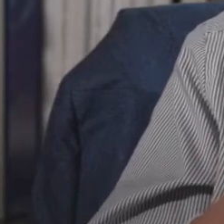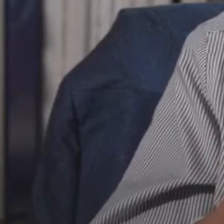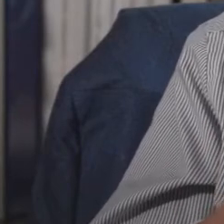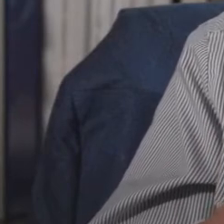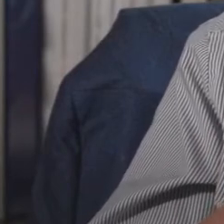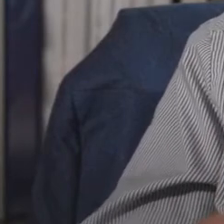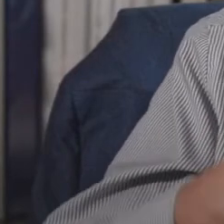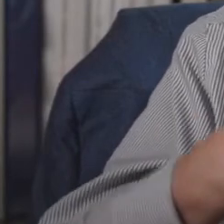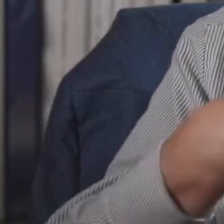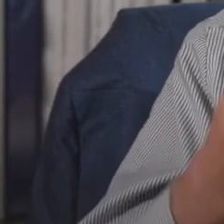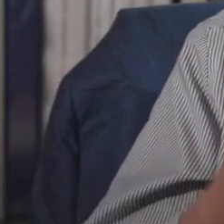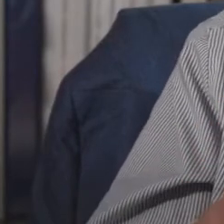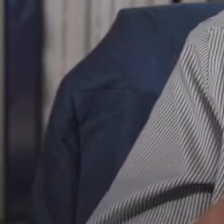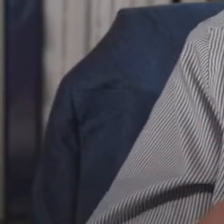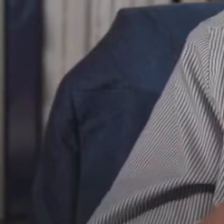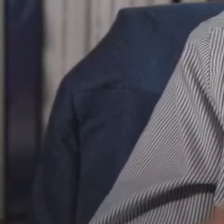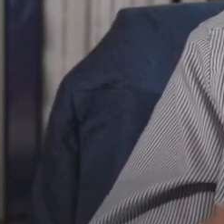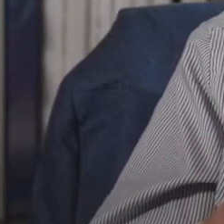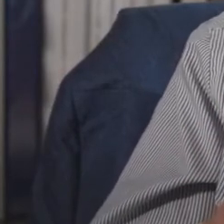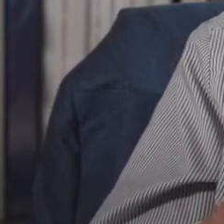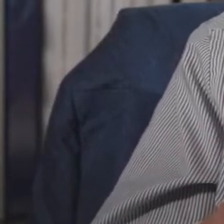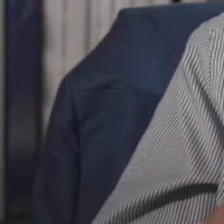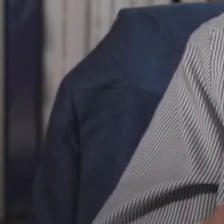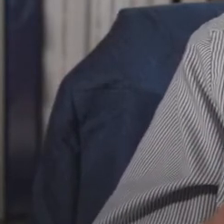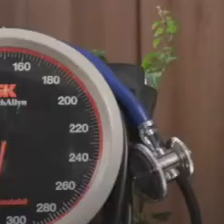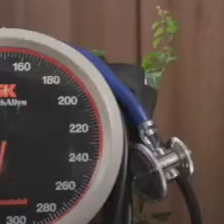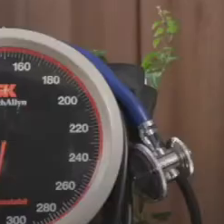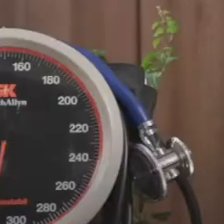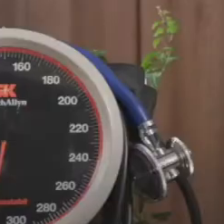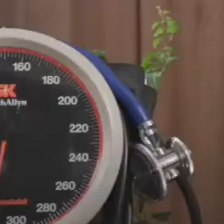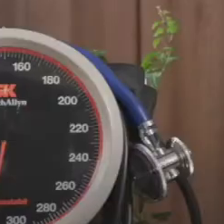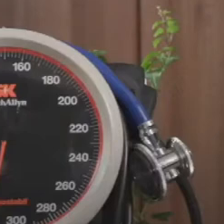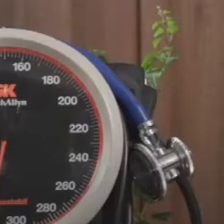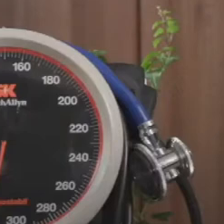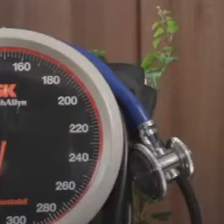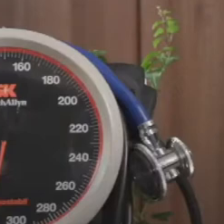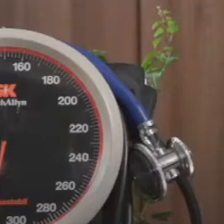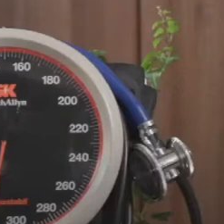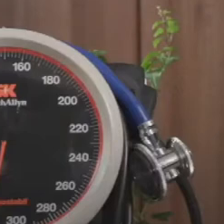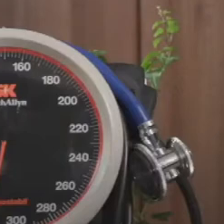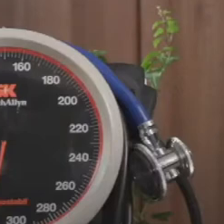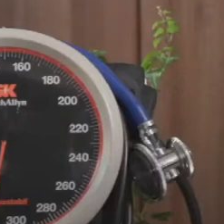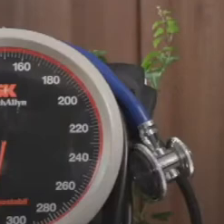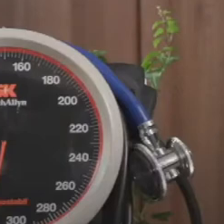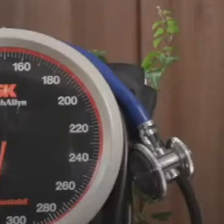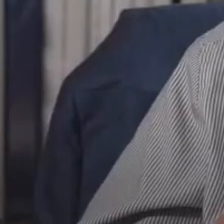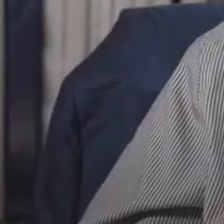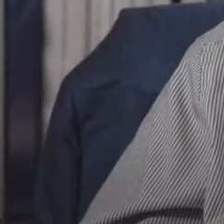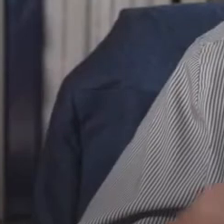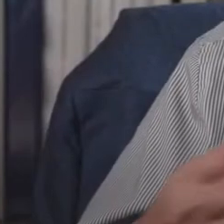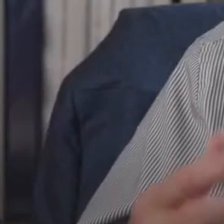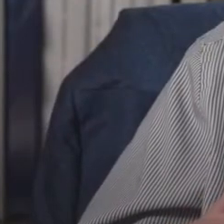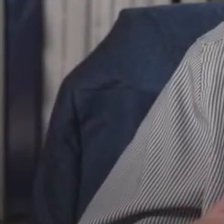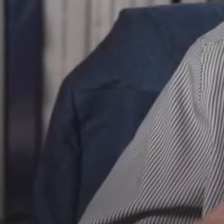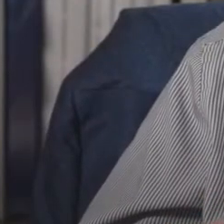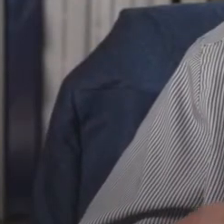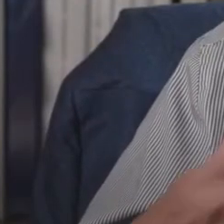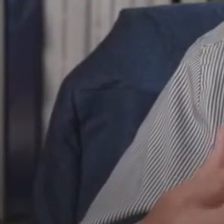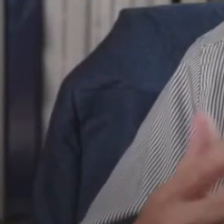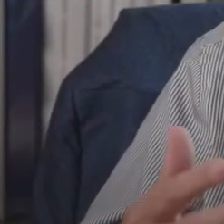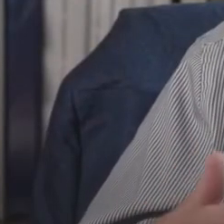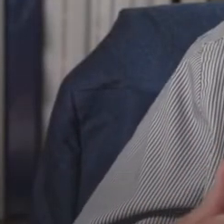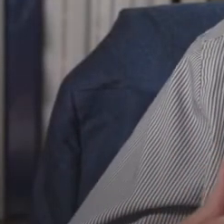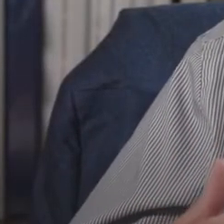progesteron zorgt ervoor dat die zwangerschap in stand blijft. Ja. En de pil die wij dan geven, dat is eigenlijk natuurlijk progesteron,